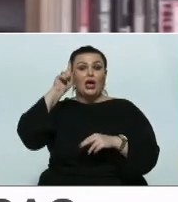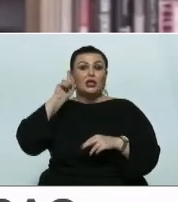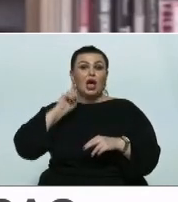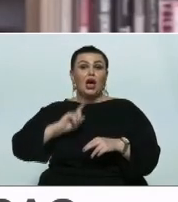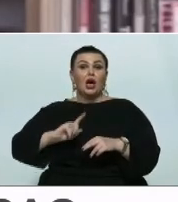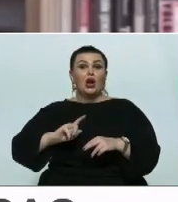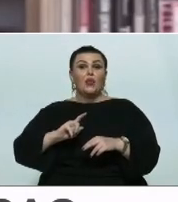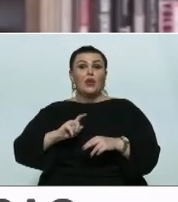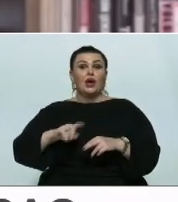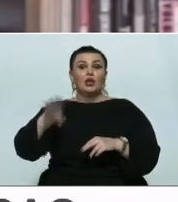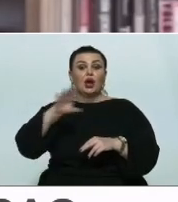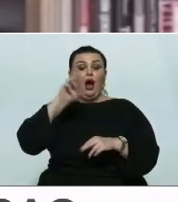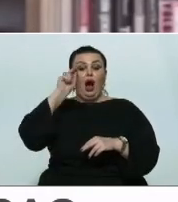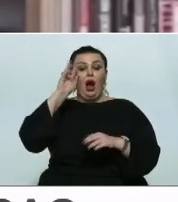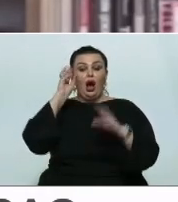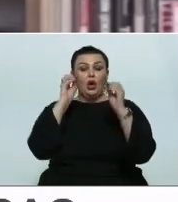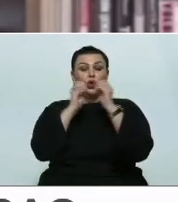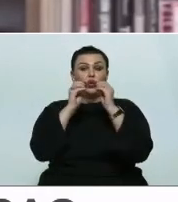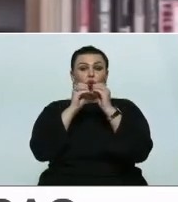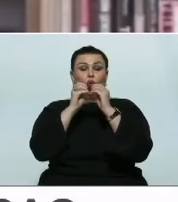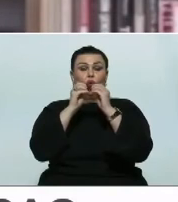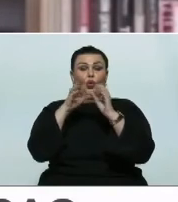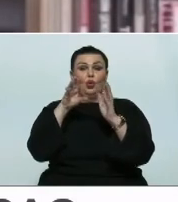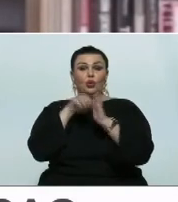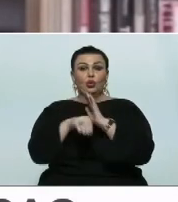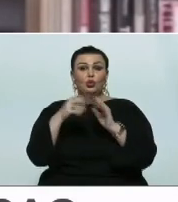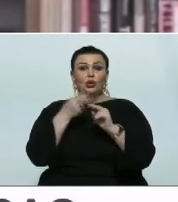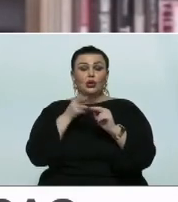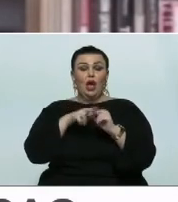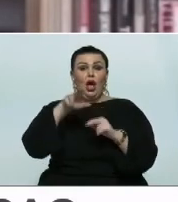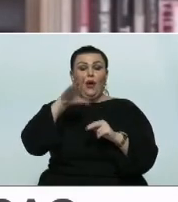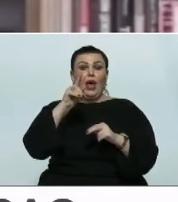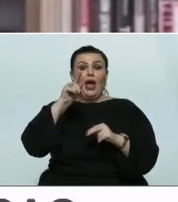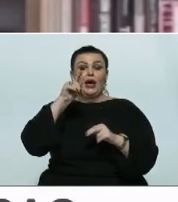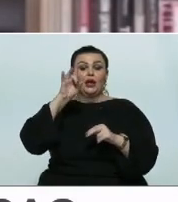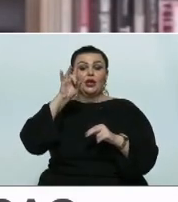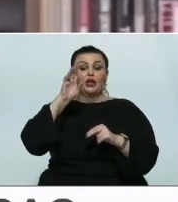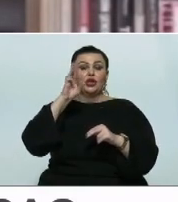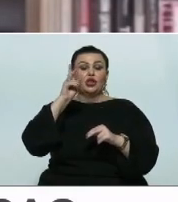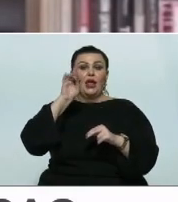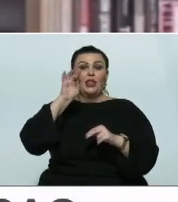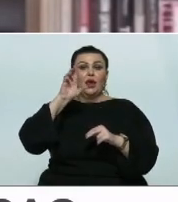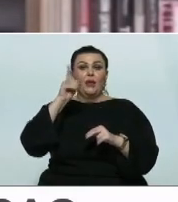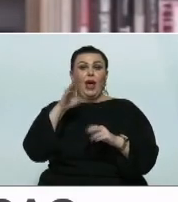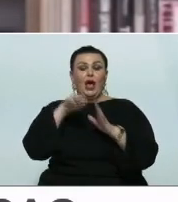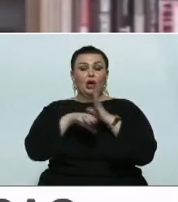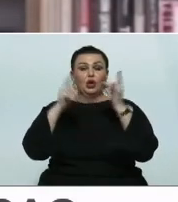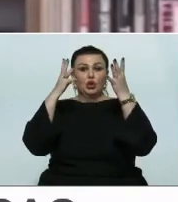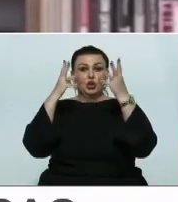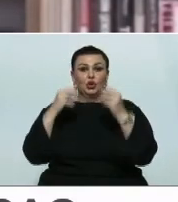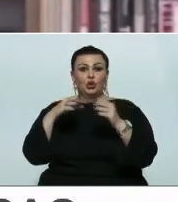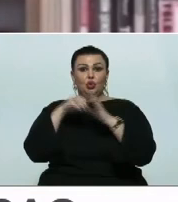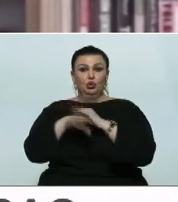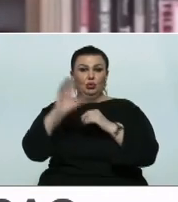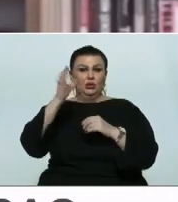Azerbaycan'daki ayın 10'unda Perşembe günü, Zafer günü yürüyüşüne de Türk askeri de bir tören birliğiyle